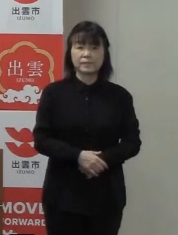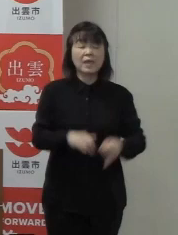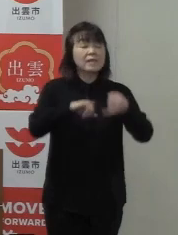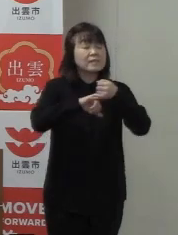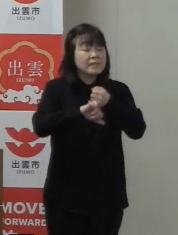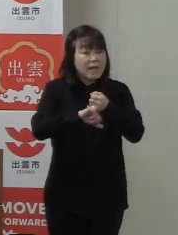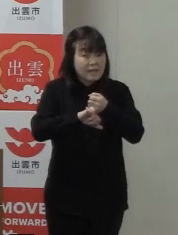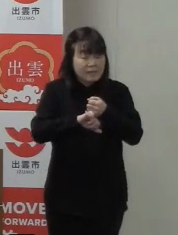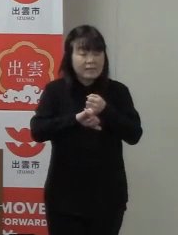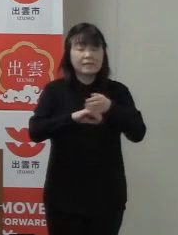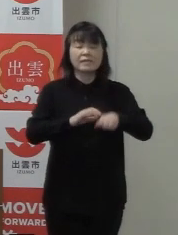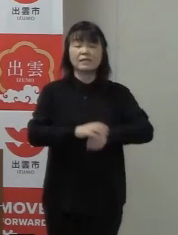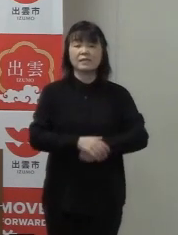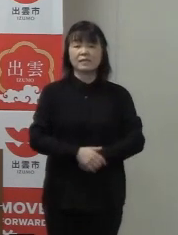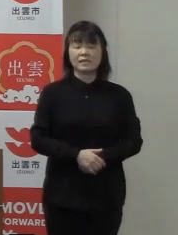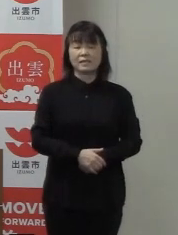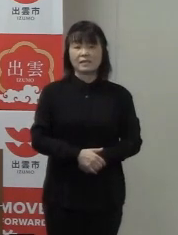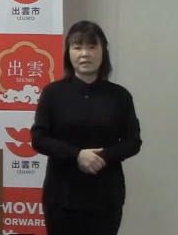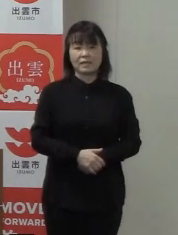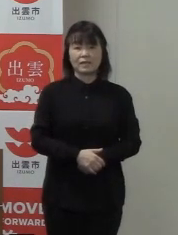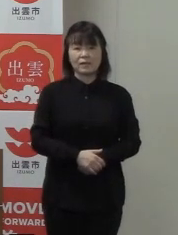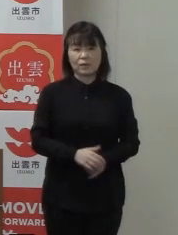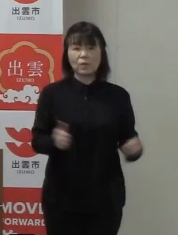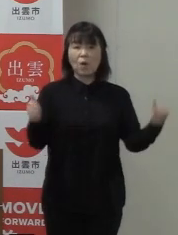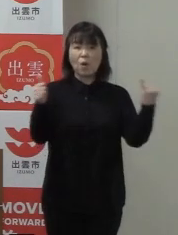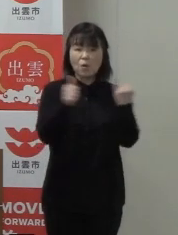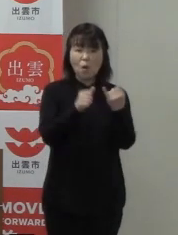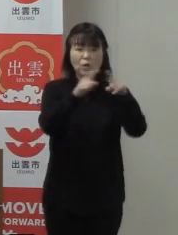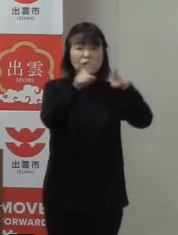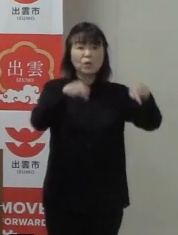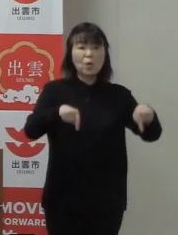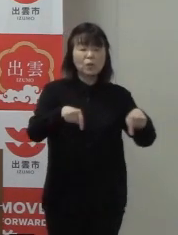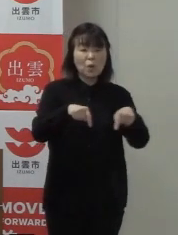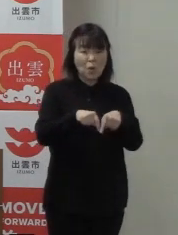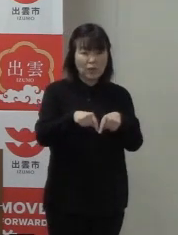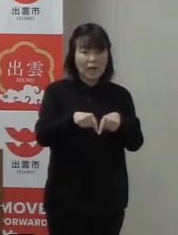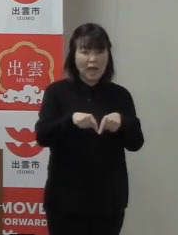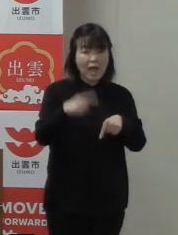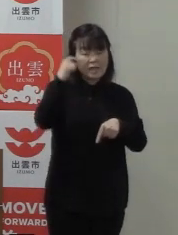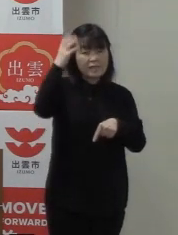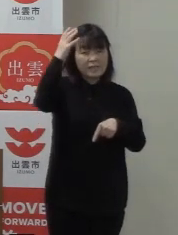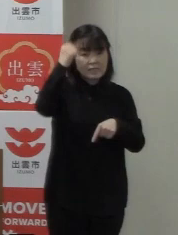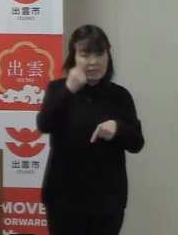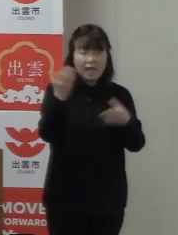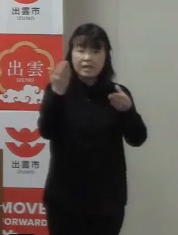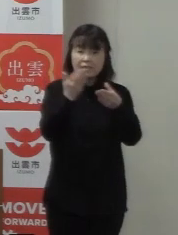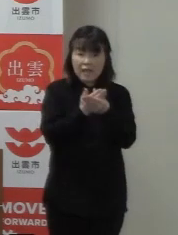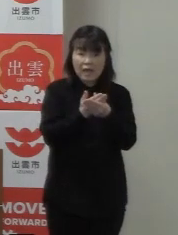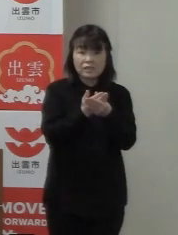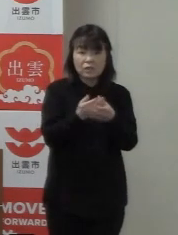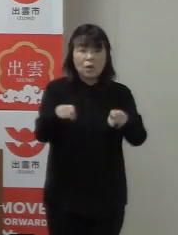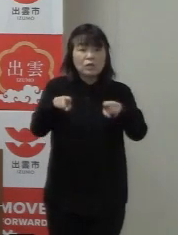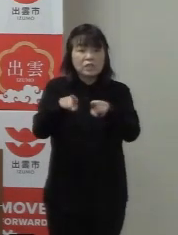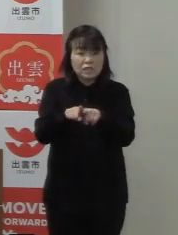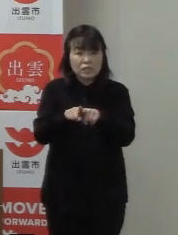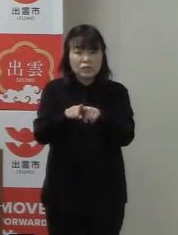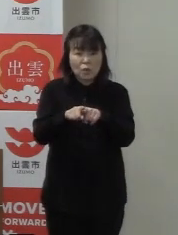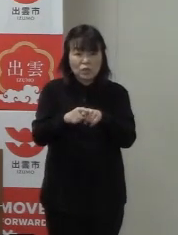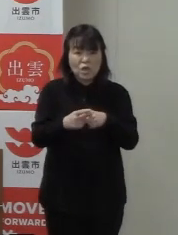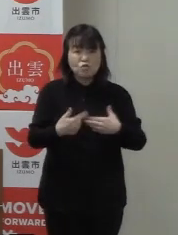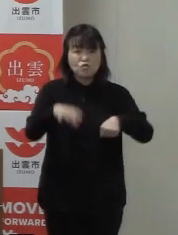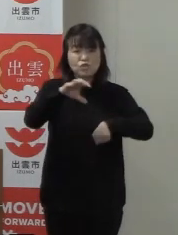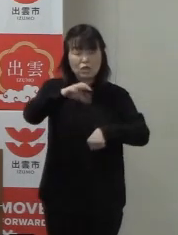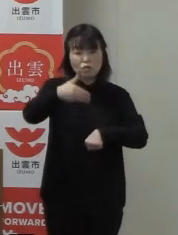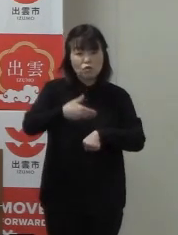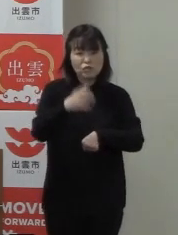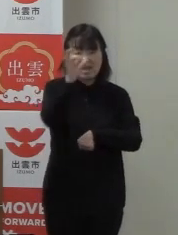の、婚姻届、記念台紙とともにですね、またお考えいただければというふうに思うところであります